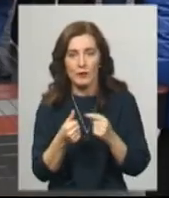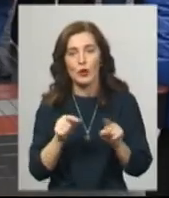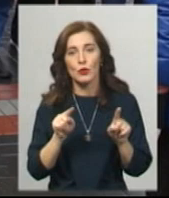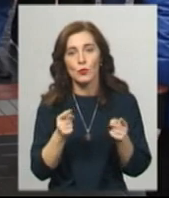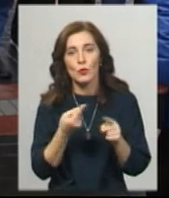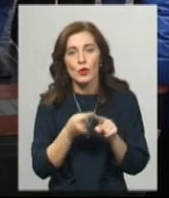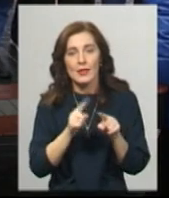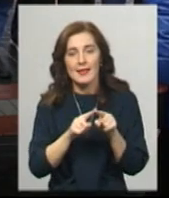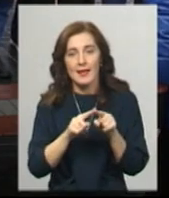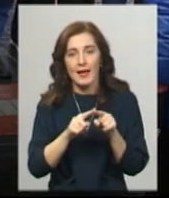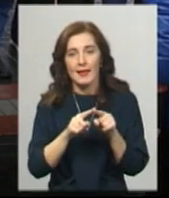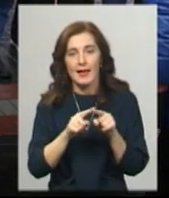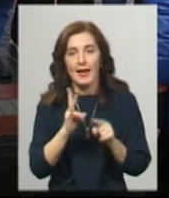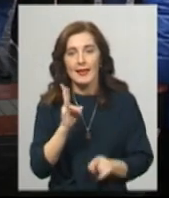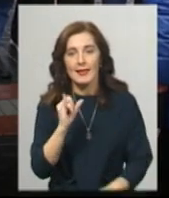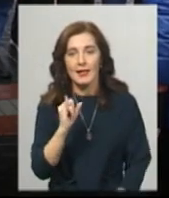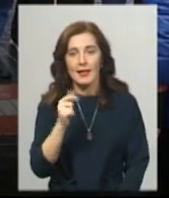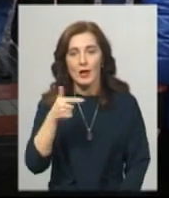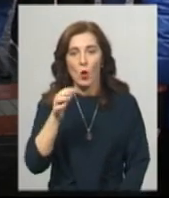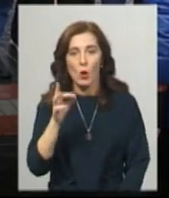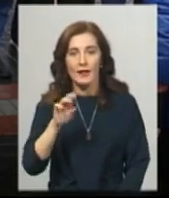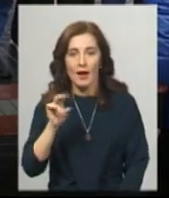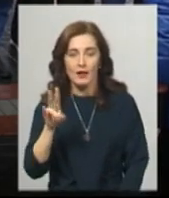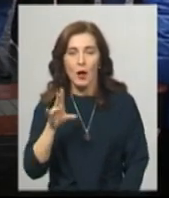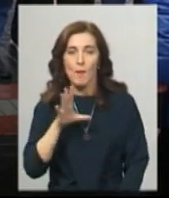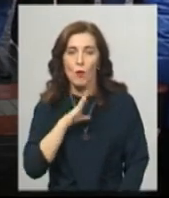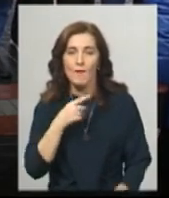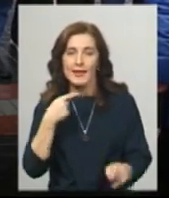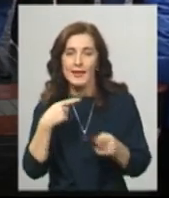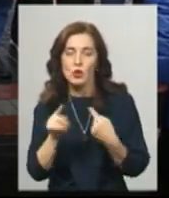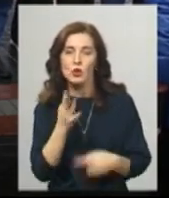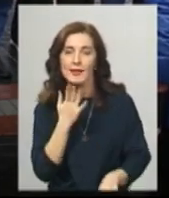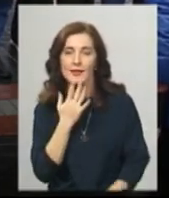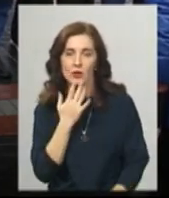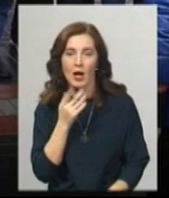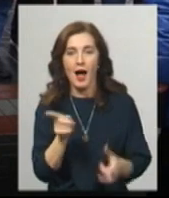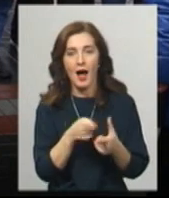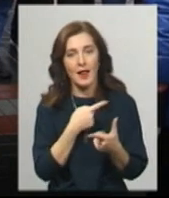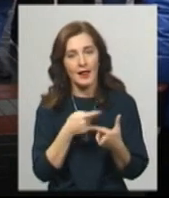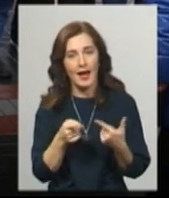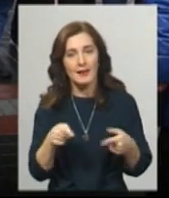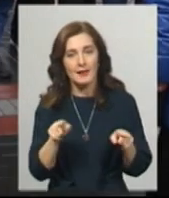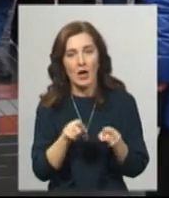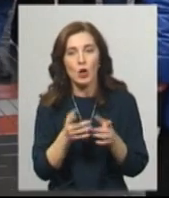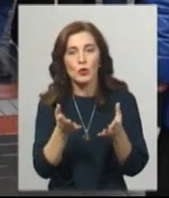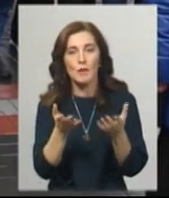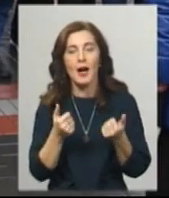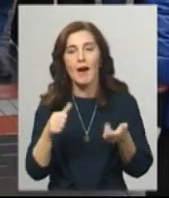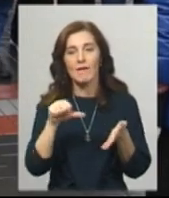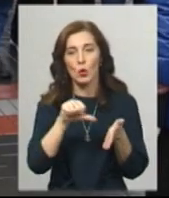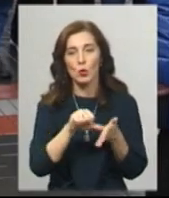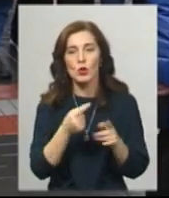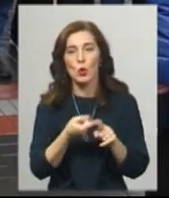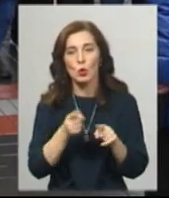Нігоян, він був іншої національності, але він також брав участь